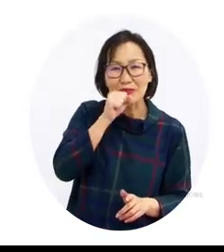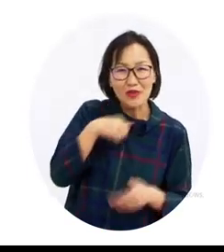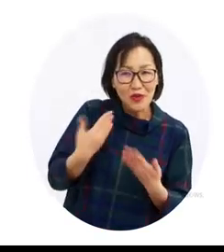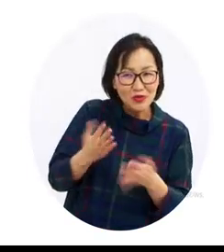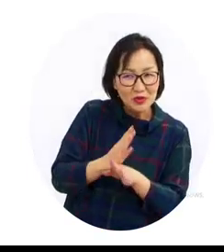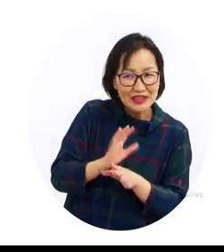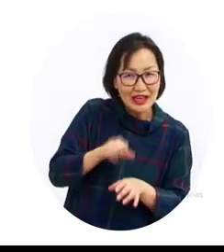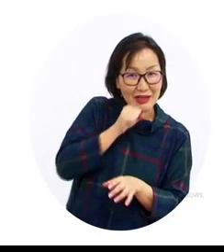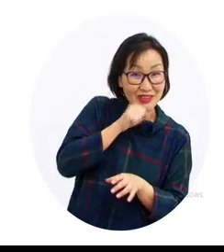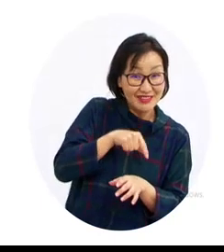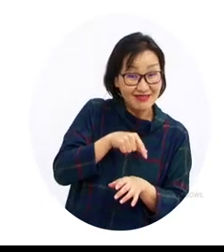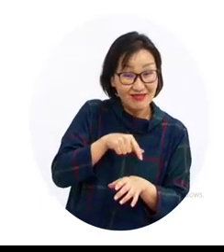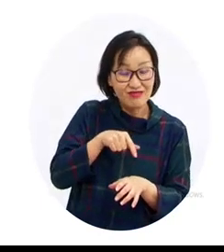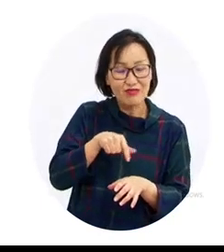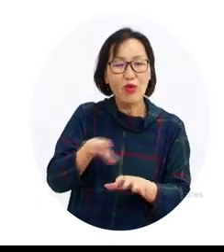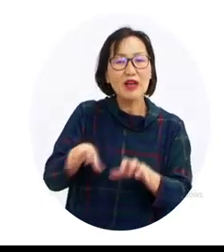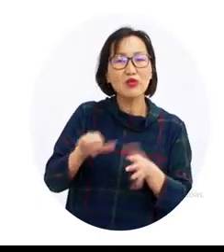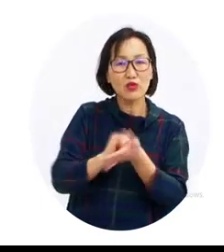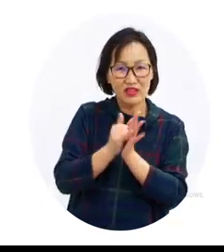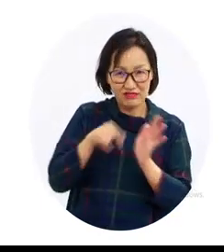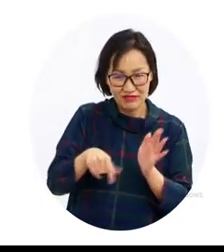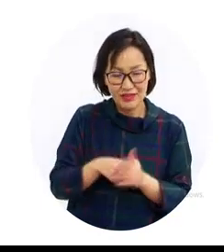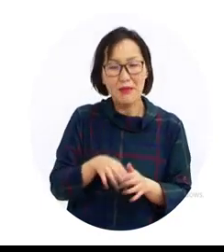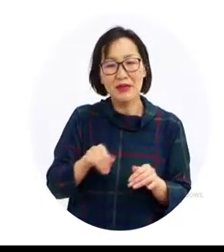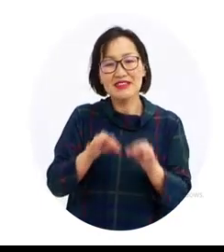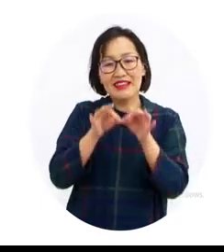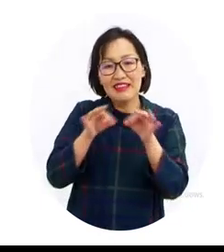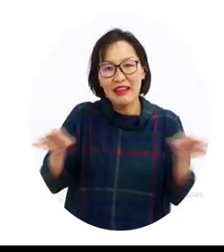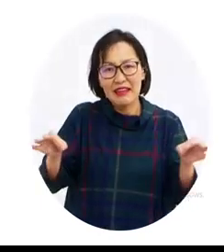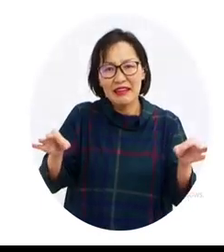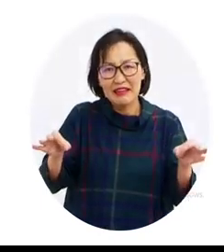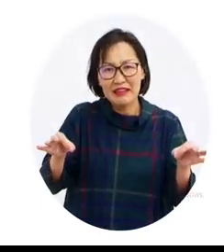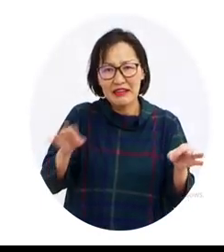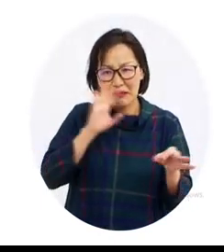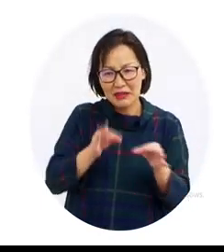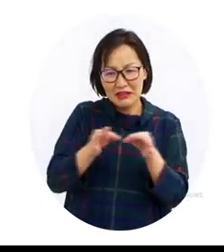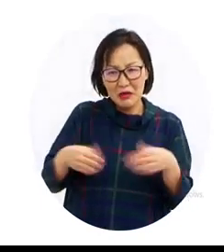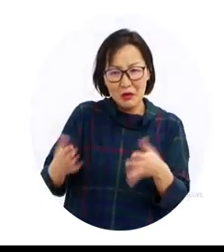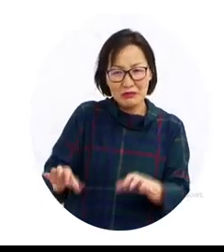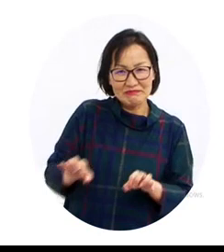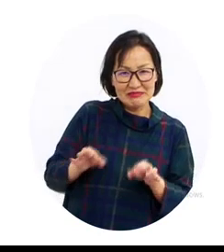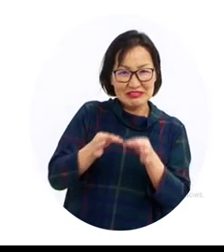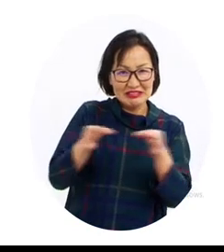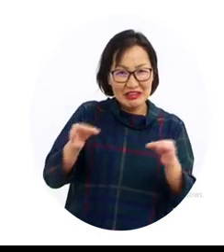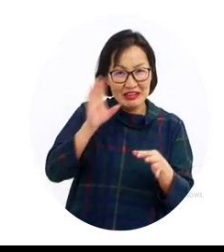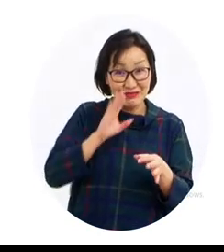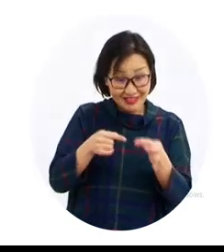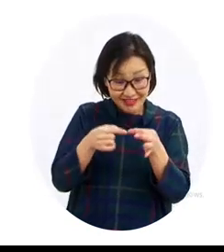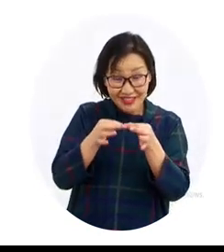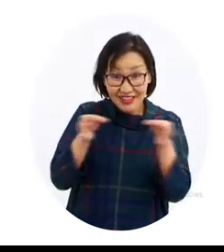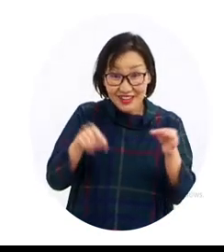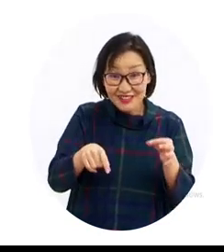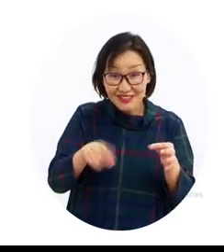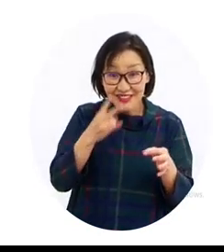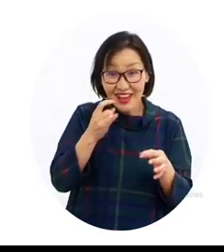санааг хэлдэг тийм ээ. За түү мөн за нарийн датах гэж бас байдаг. Ийм хилцүүг бас байдаг тийм ээ. За нэг